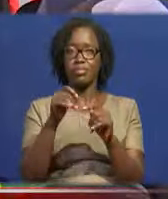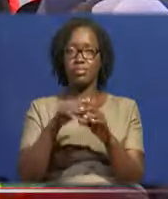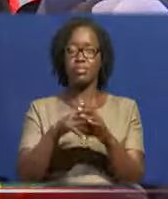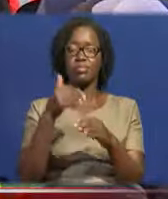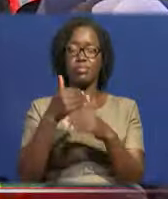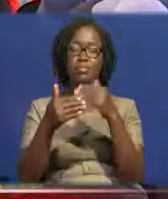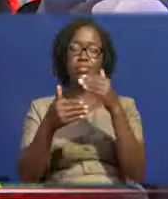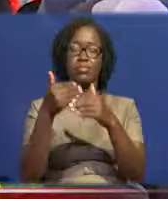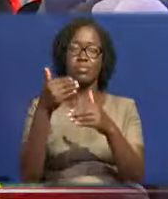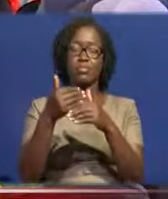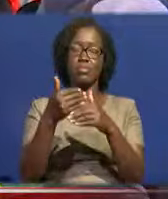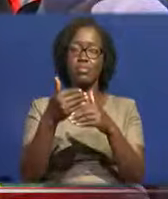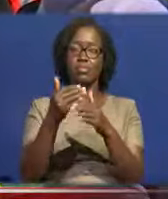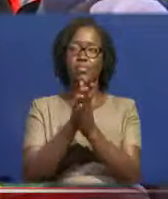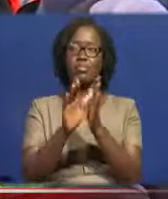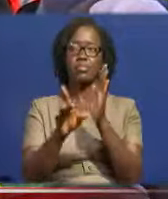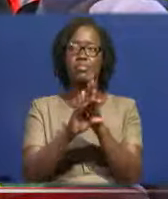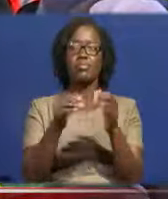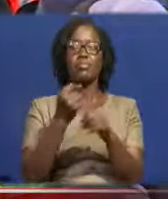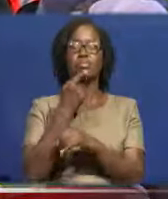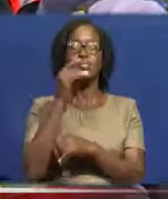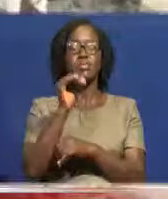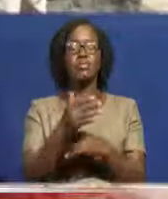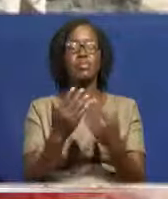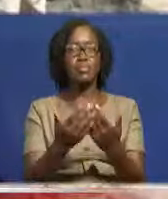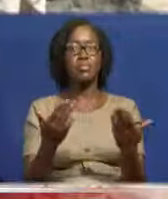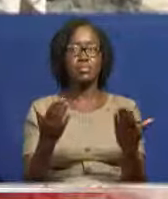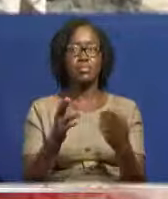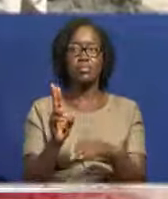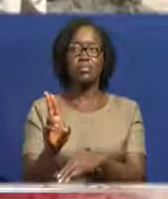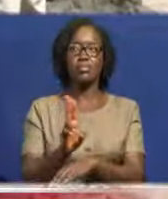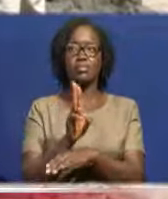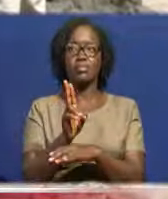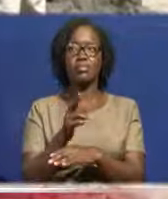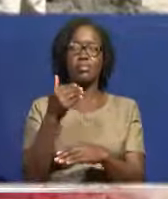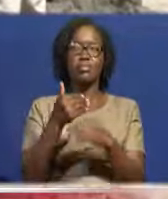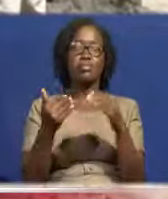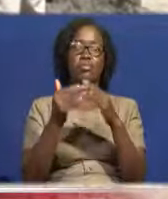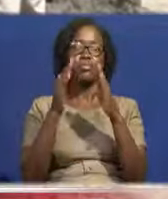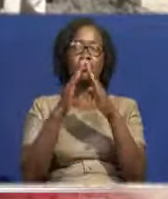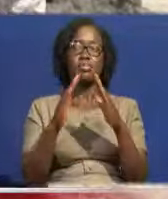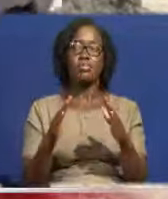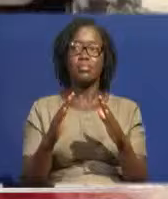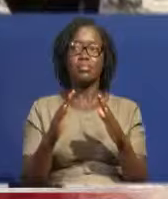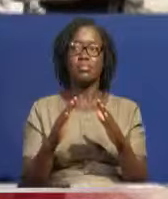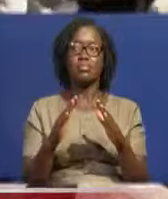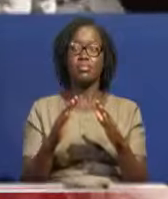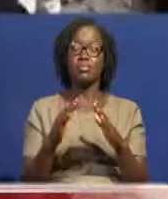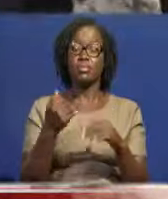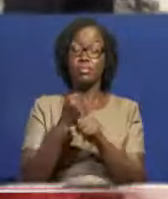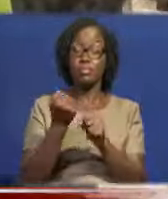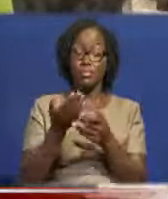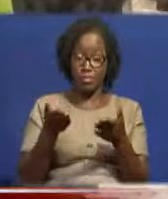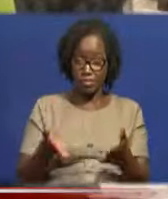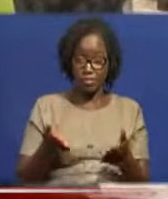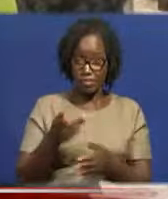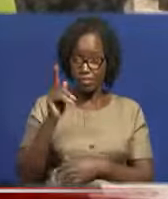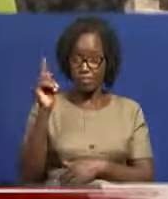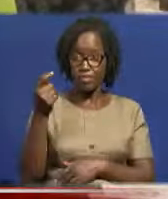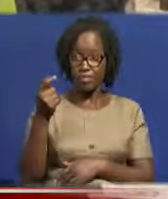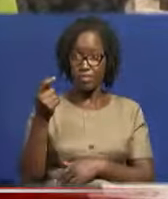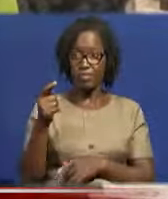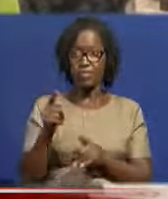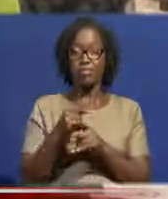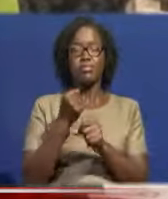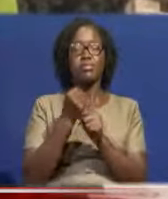ya ujenzi. Sheria hiyo itahakikisha kwamba bidhaa zitakazotumika katika ujenzi wa nyumba hizo ni zile zinazotengenezwa humu nchini,